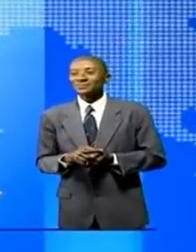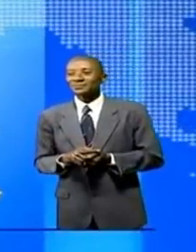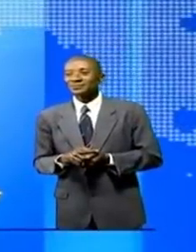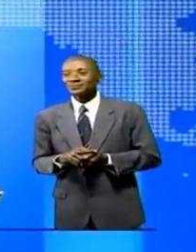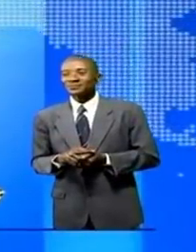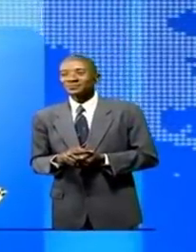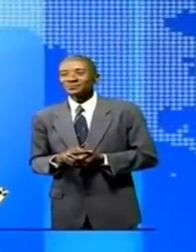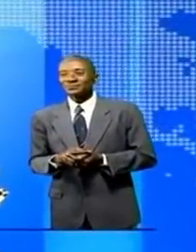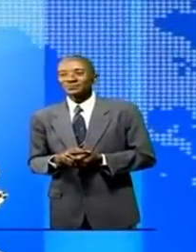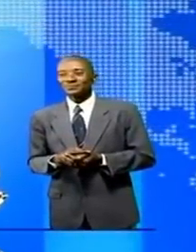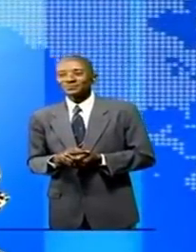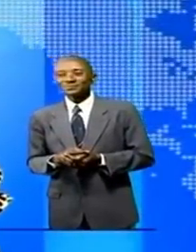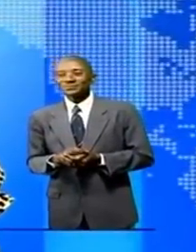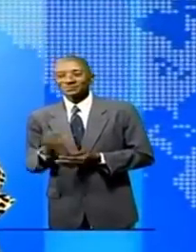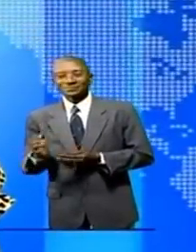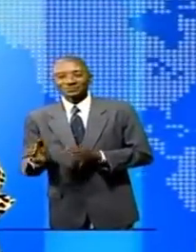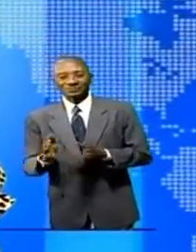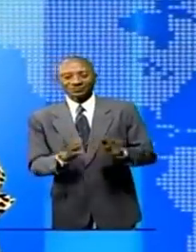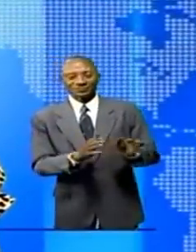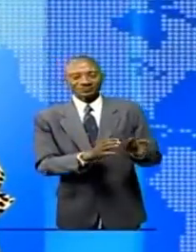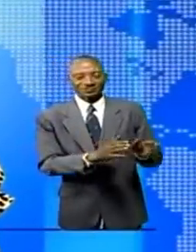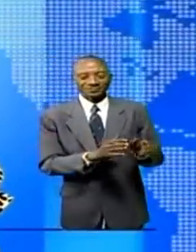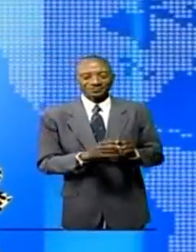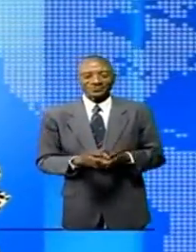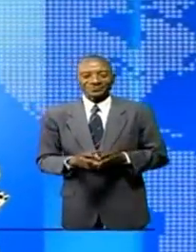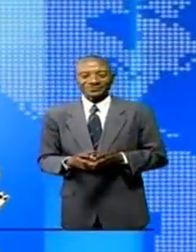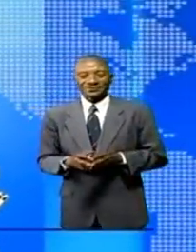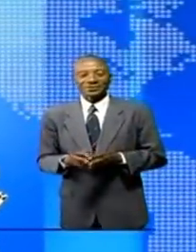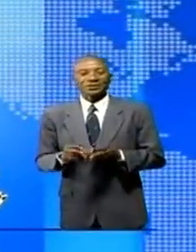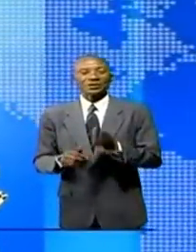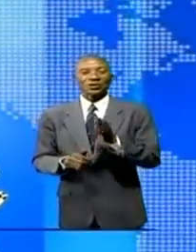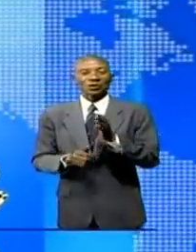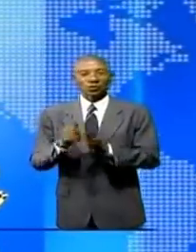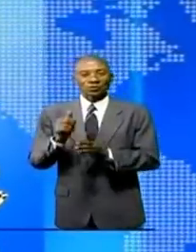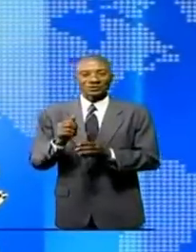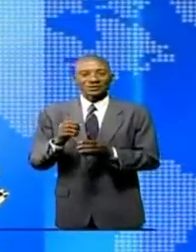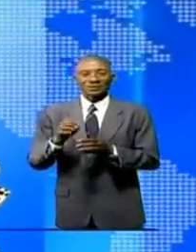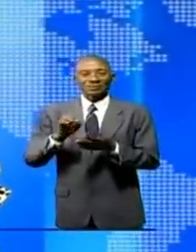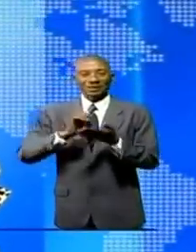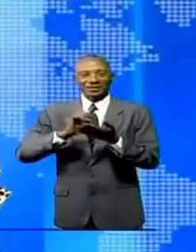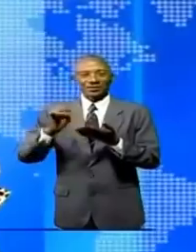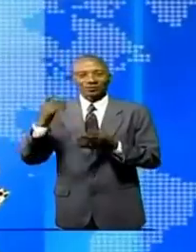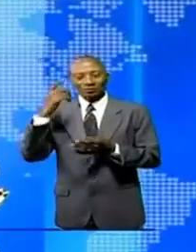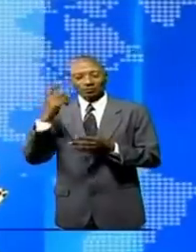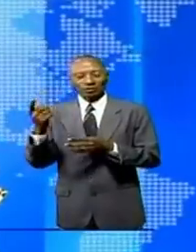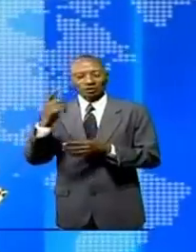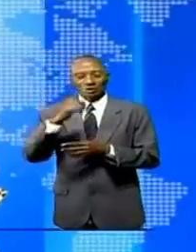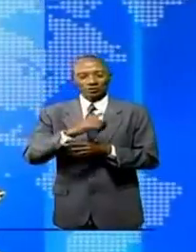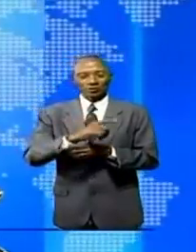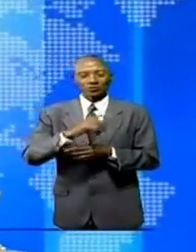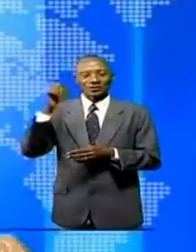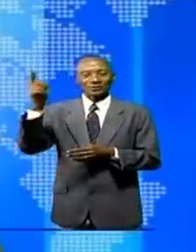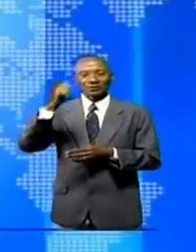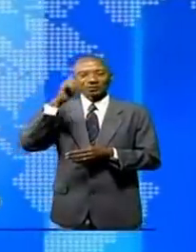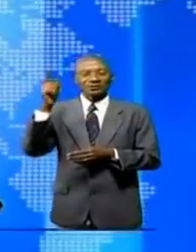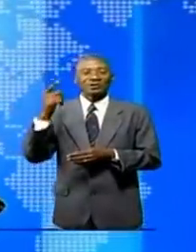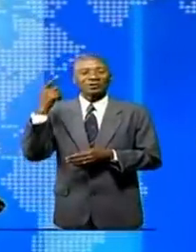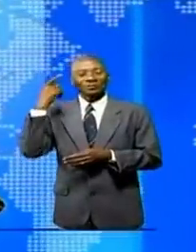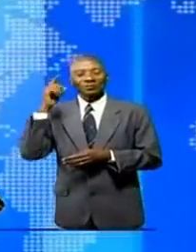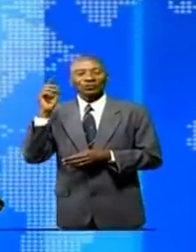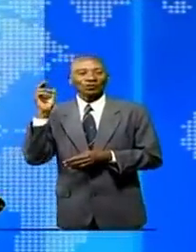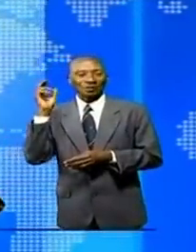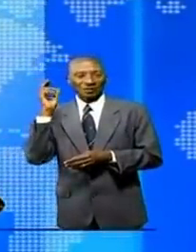Dans ce chapitre pour dire que la 11e édition de la Journée mondiale de la radio coïncide avec les 85 ans de la radio